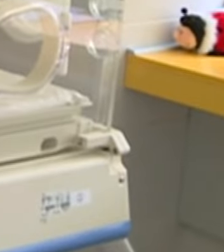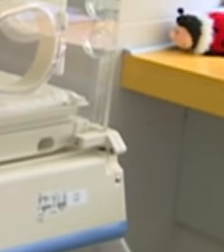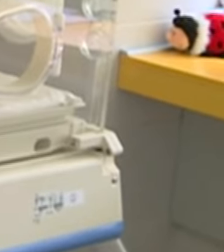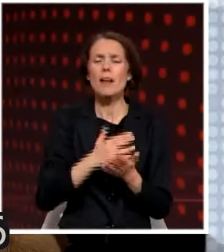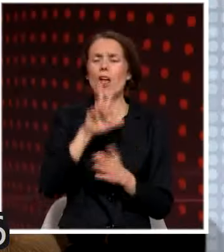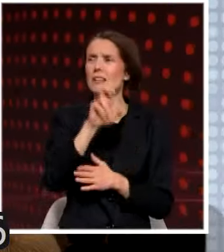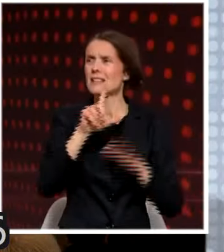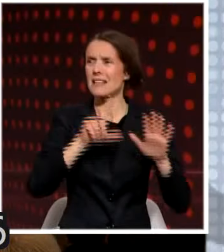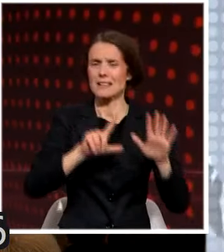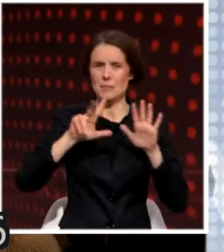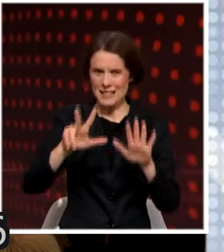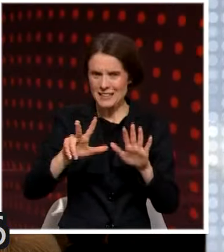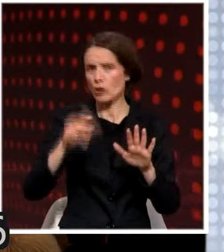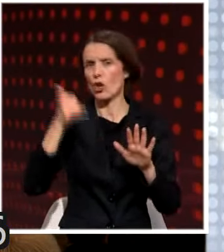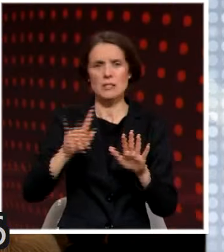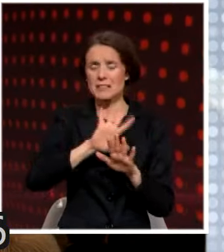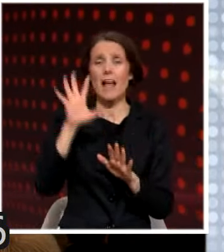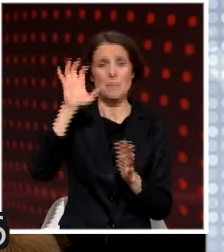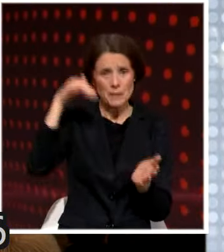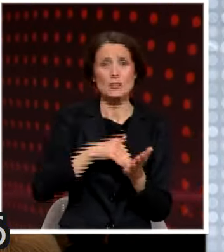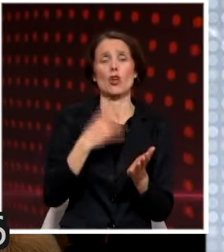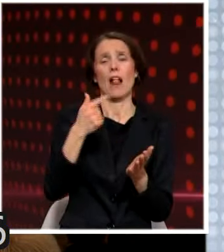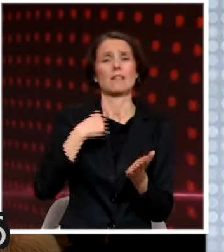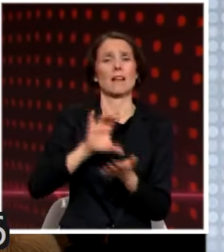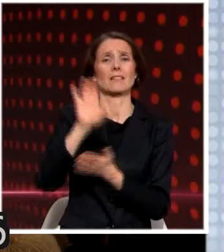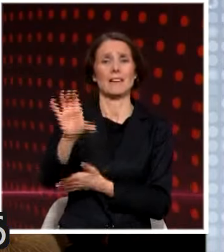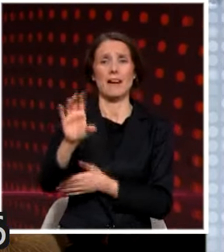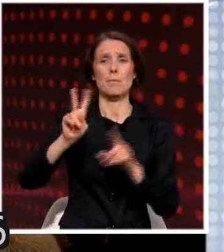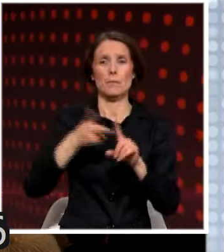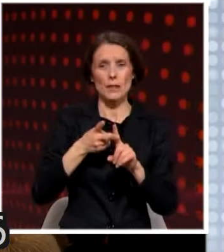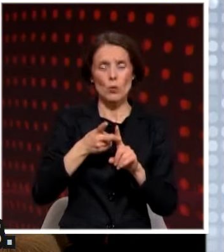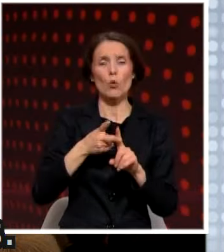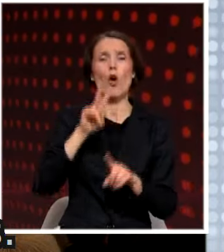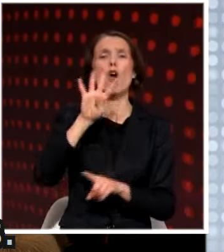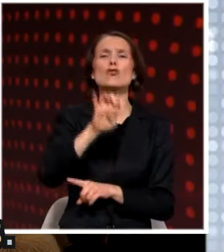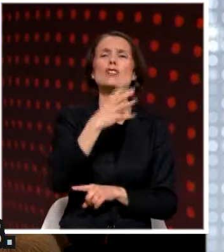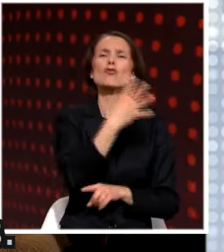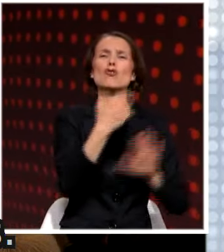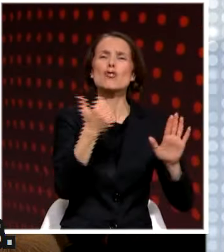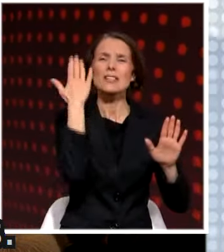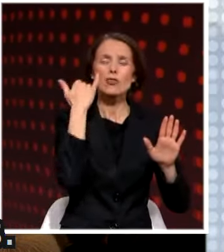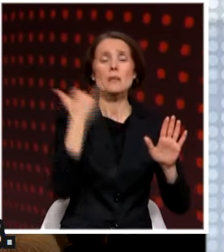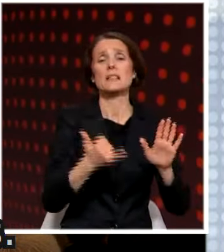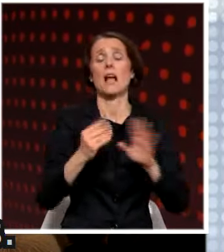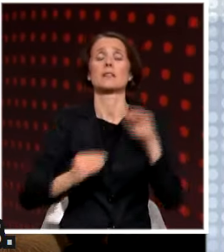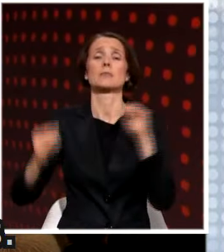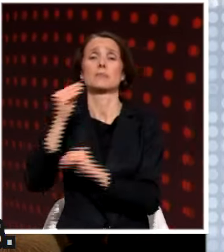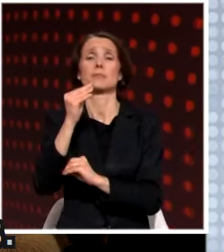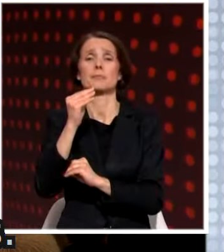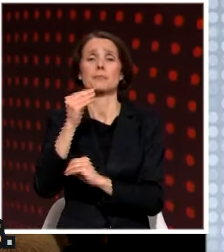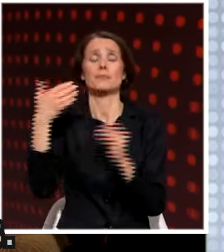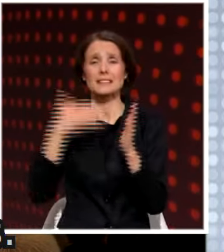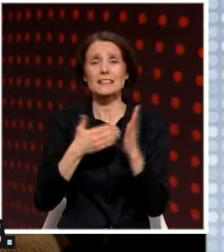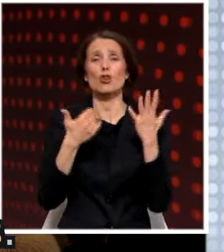hozzá. Za drugo dete nemate više podršku od 446 hiljada, već imate direktnih